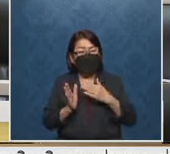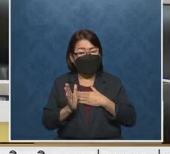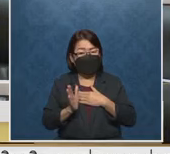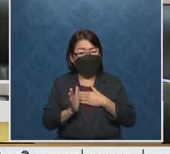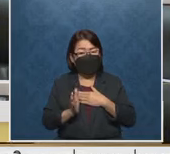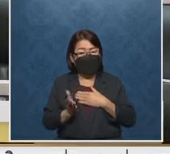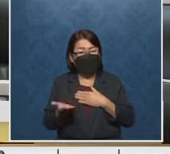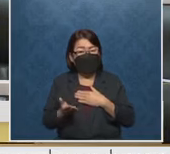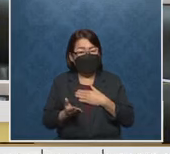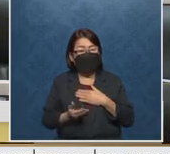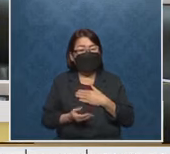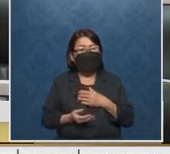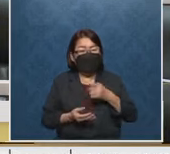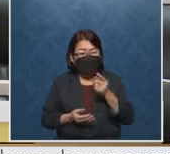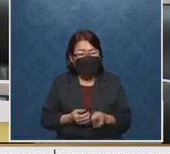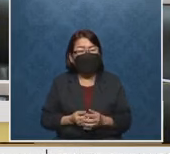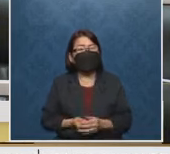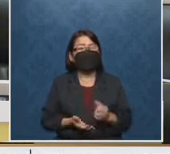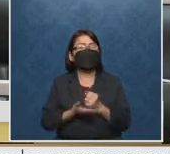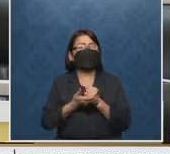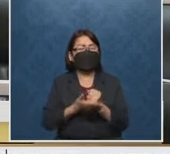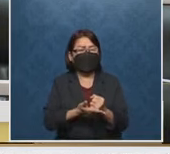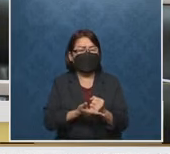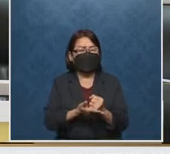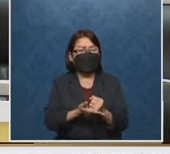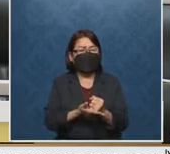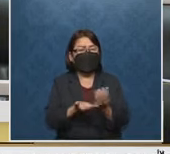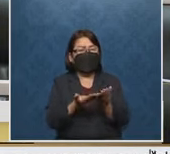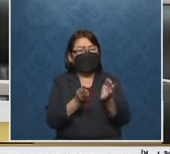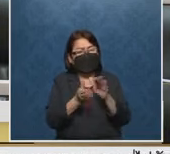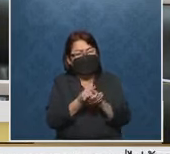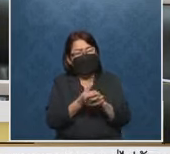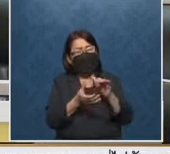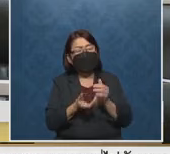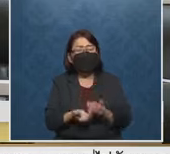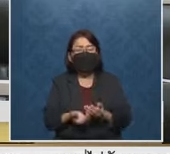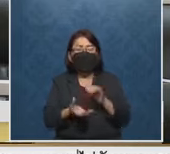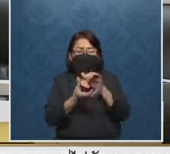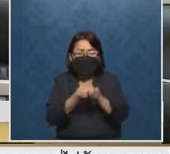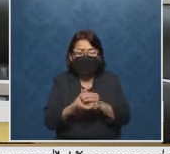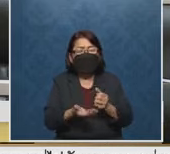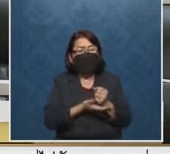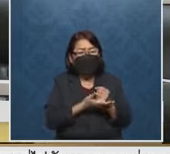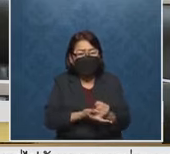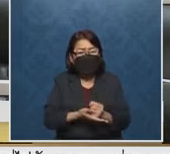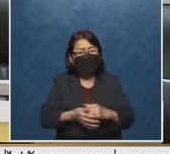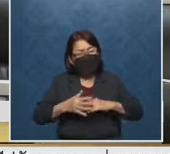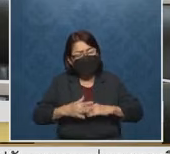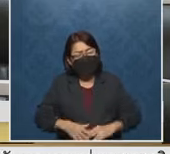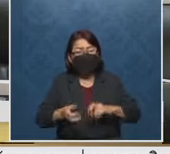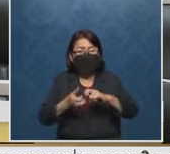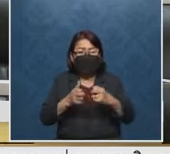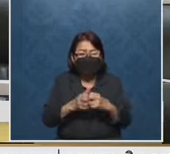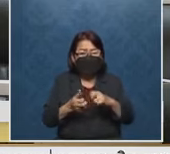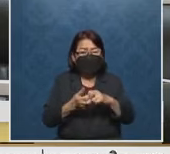หล่านี้จะต้องมีการเยียวยาการเยียวยาเป็นเรื่องการรักษาบรรเทาผลกระทบที่เกิดขึ้นไม่ใช่ว่